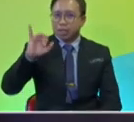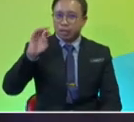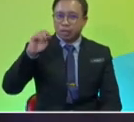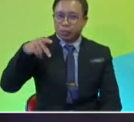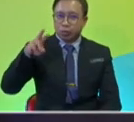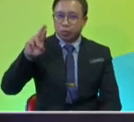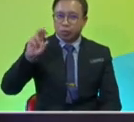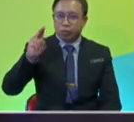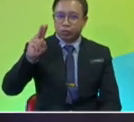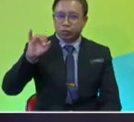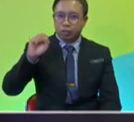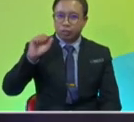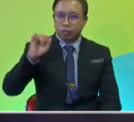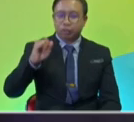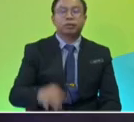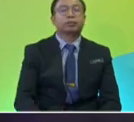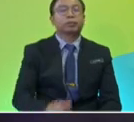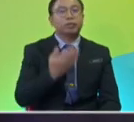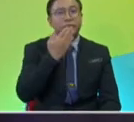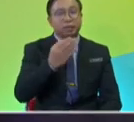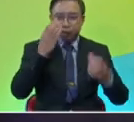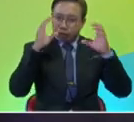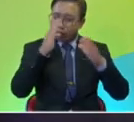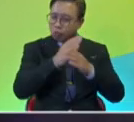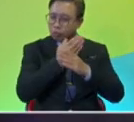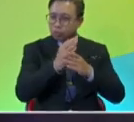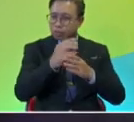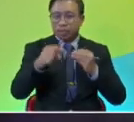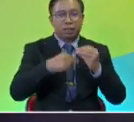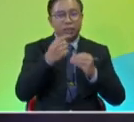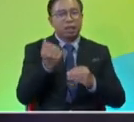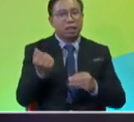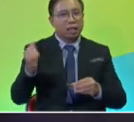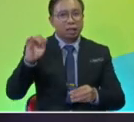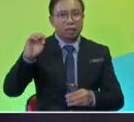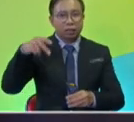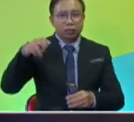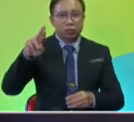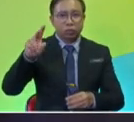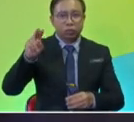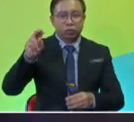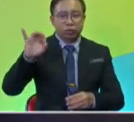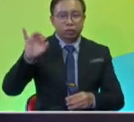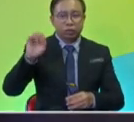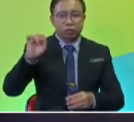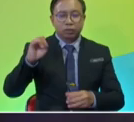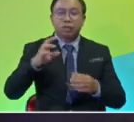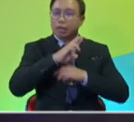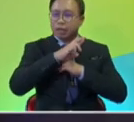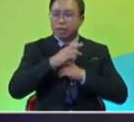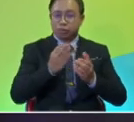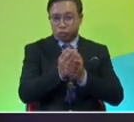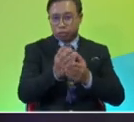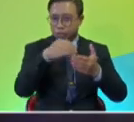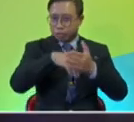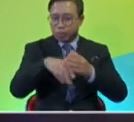improvisasi baikikgu Terima kasih banyak-banyak ker kongsikan kepada kita tentang alat improvisasi kita akan berhenti berat seketika teruskan bersama kami